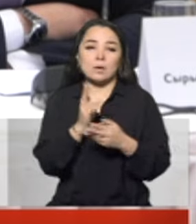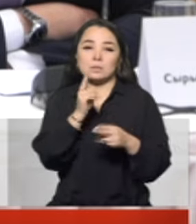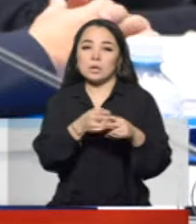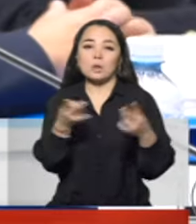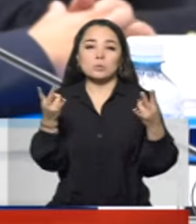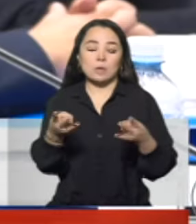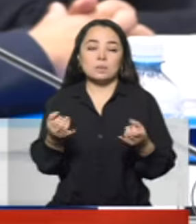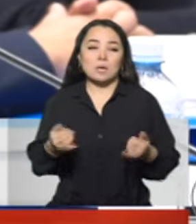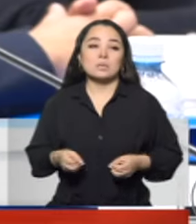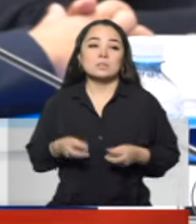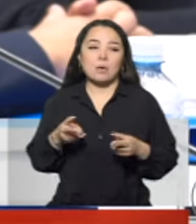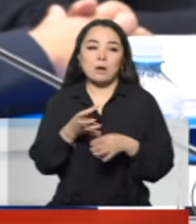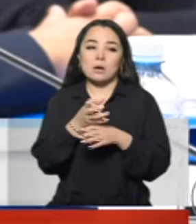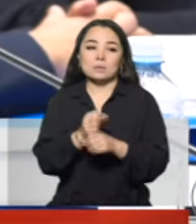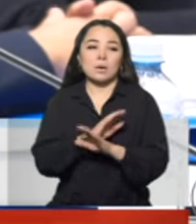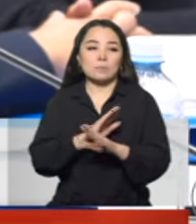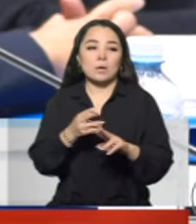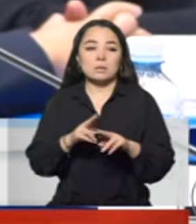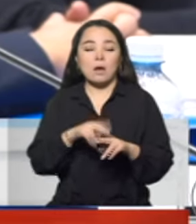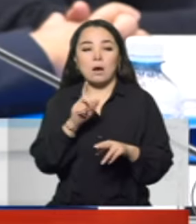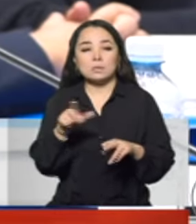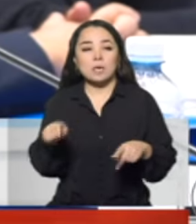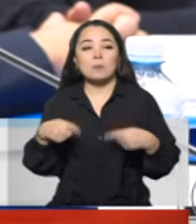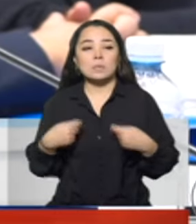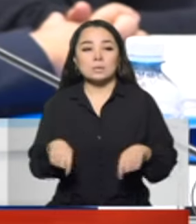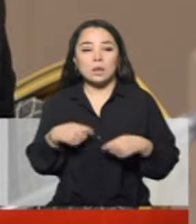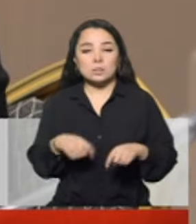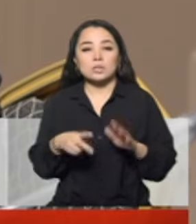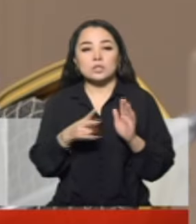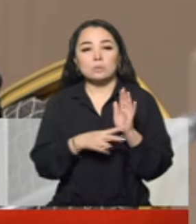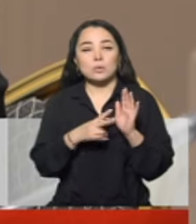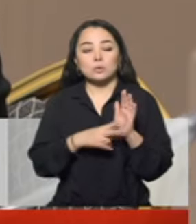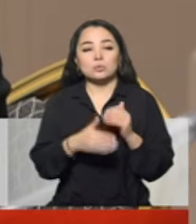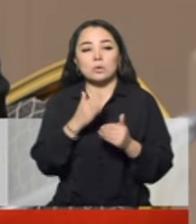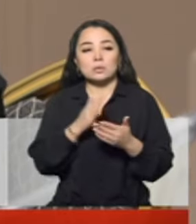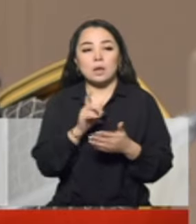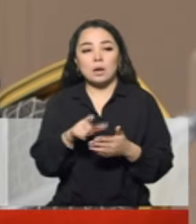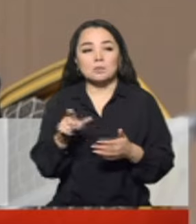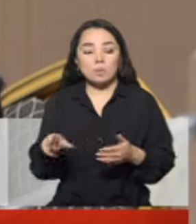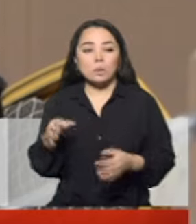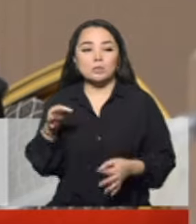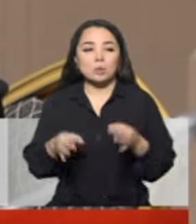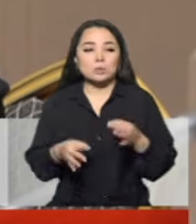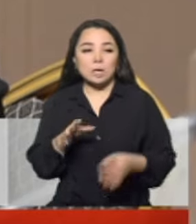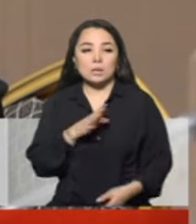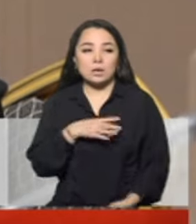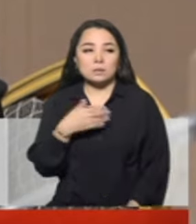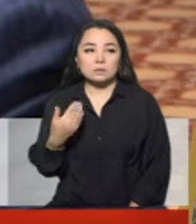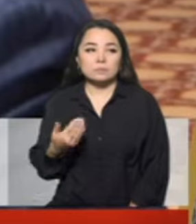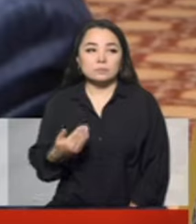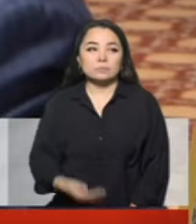де мұндай қылмыстар азаймай тұр. Биыл адам саудасымен айналысқан 70-ке жуық адам сотталған.